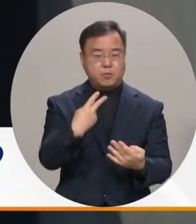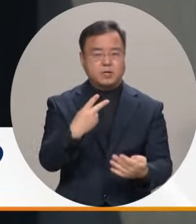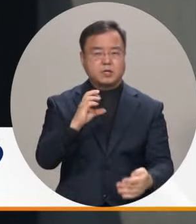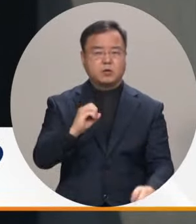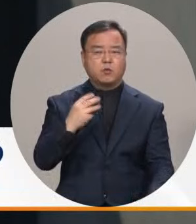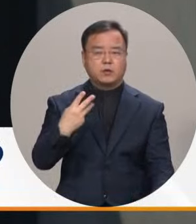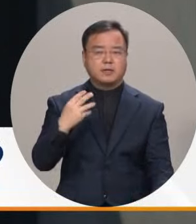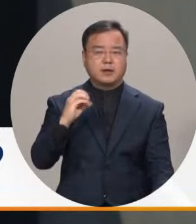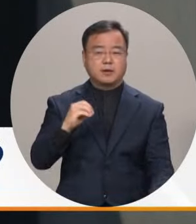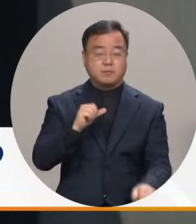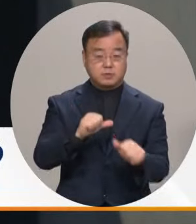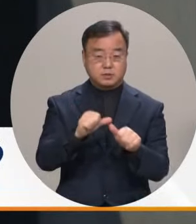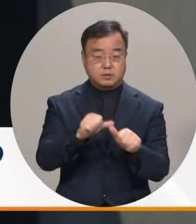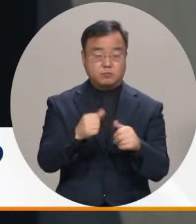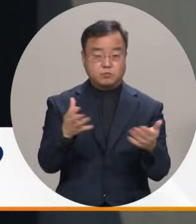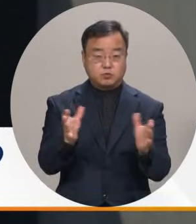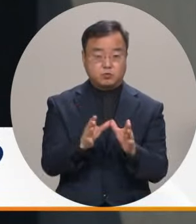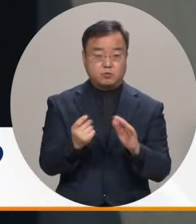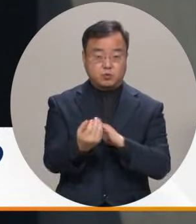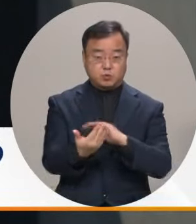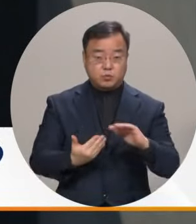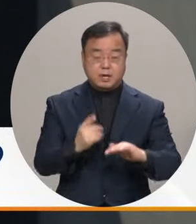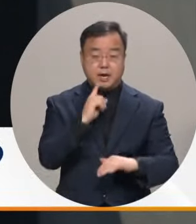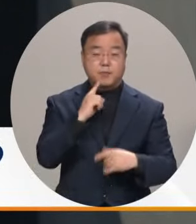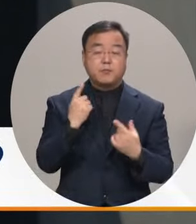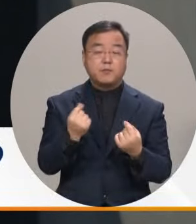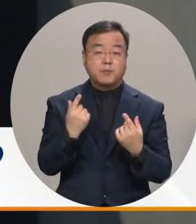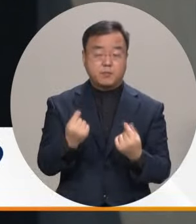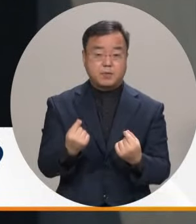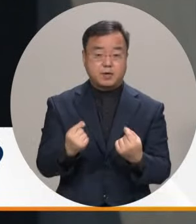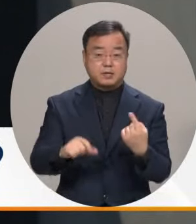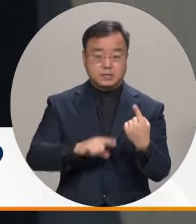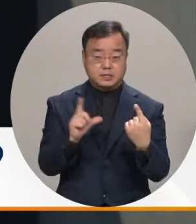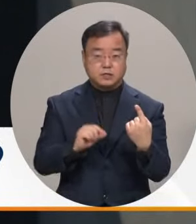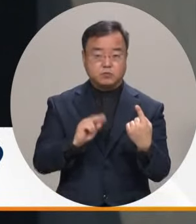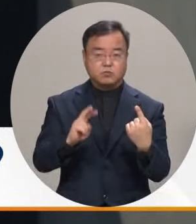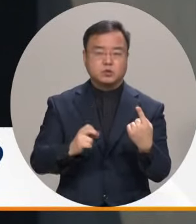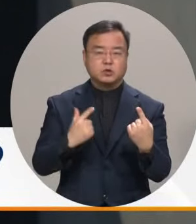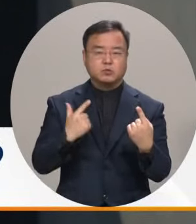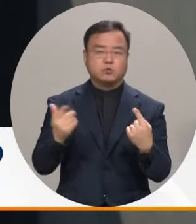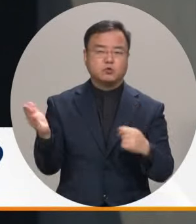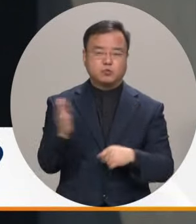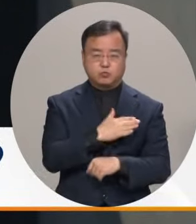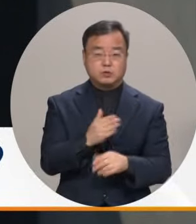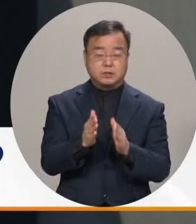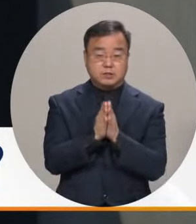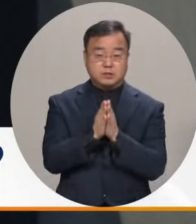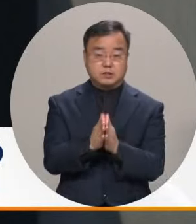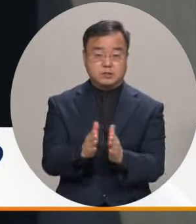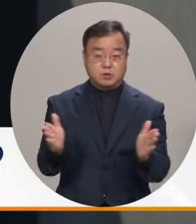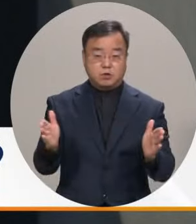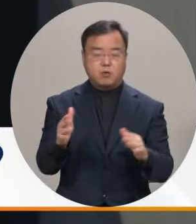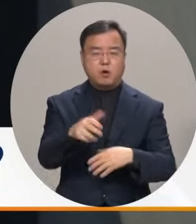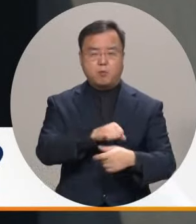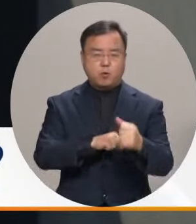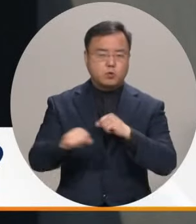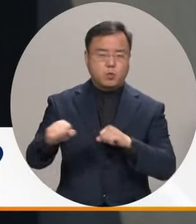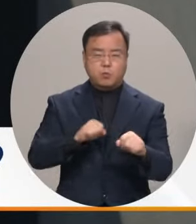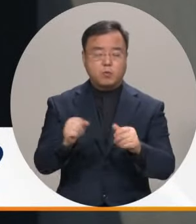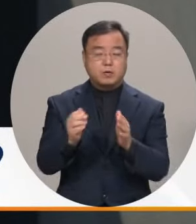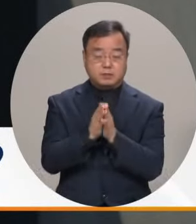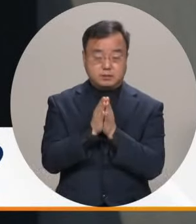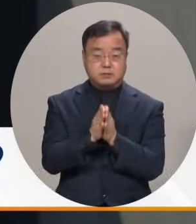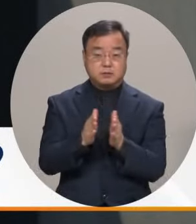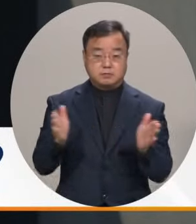자문단이 방금 말씀하신 것처럼 지난 단 26일에 발대식을 가졌고 본격적으로 활동을 시작하게